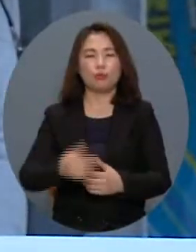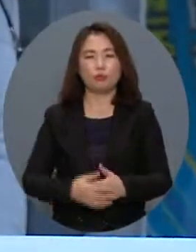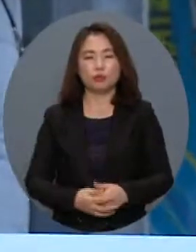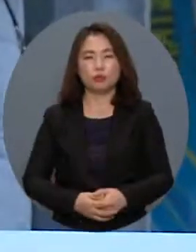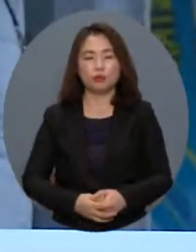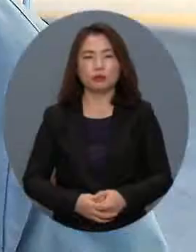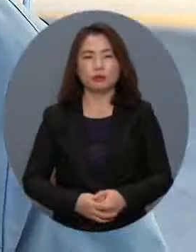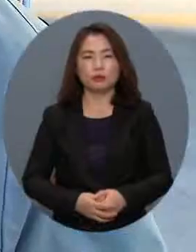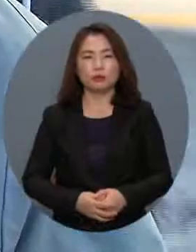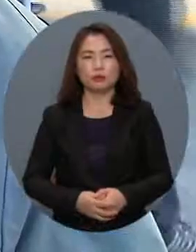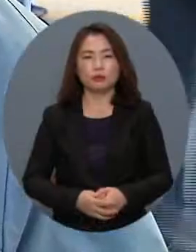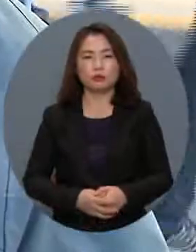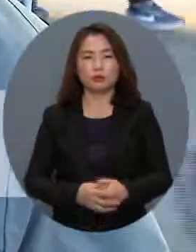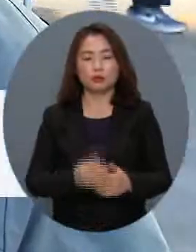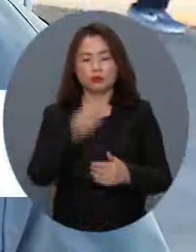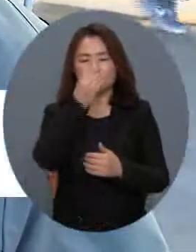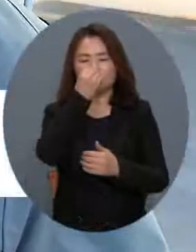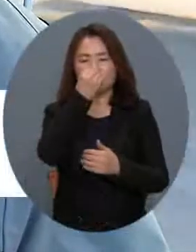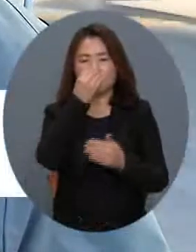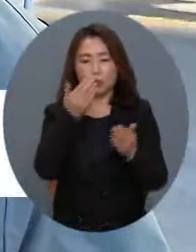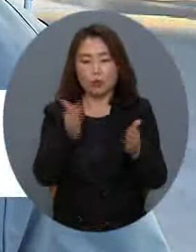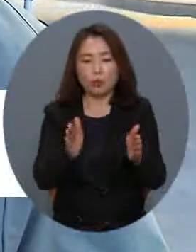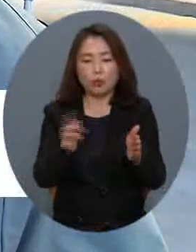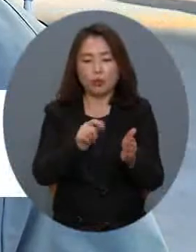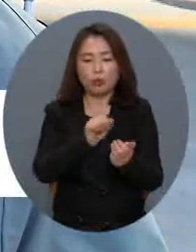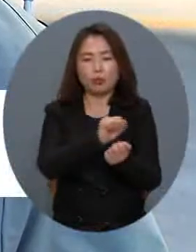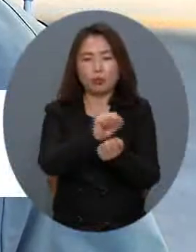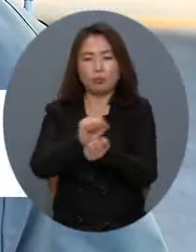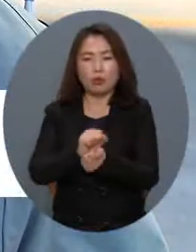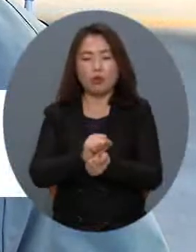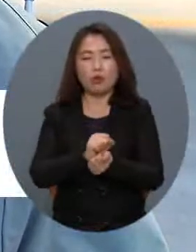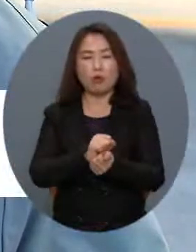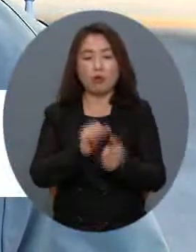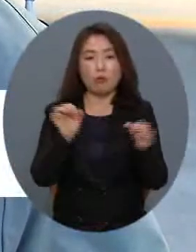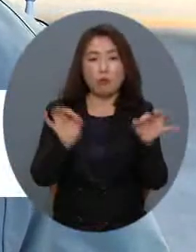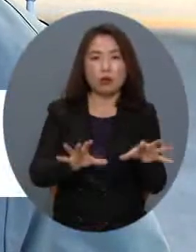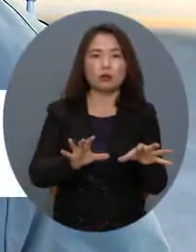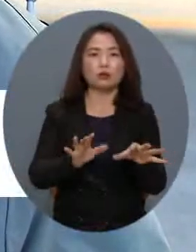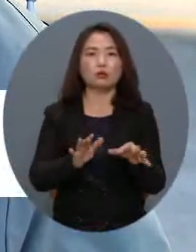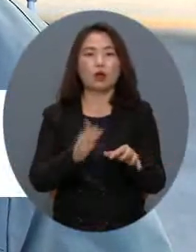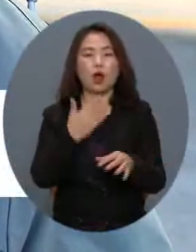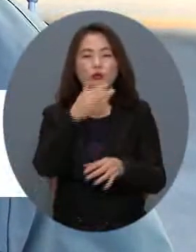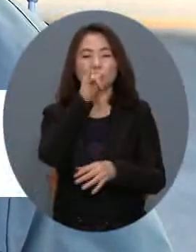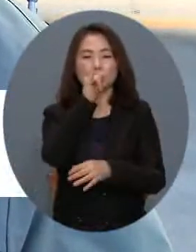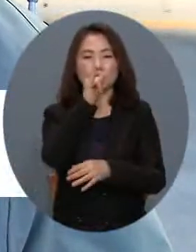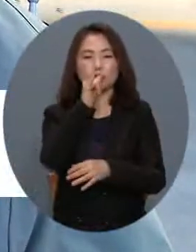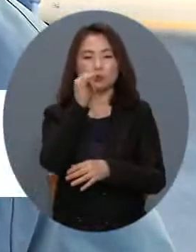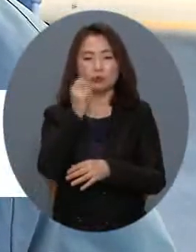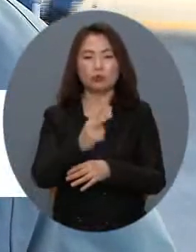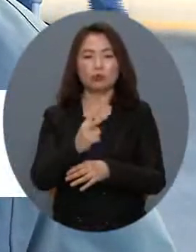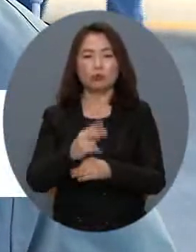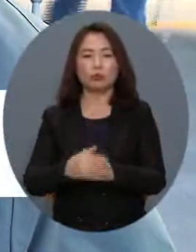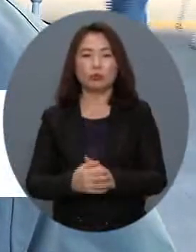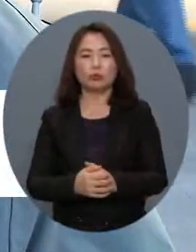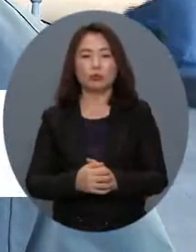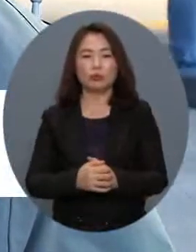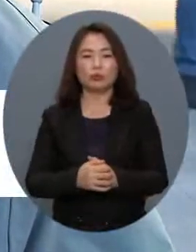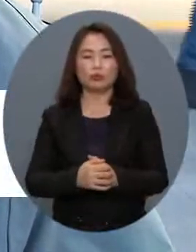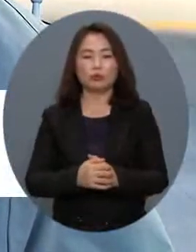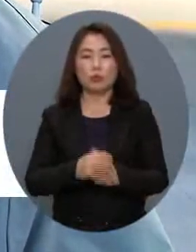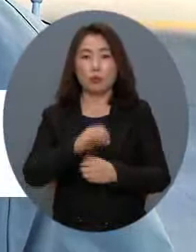겁니다. 지금 밀집된 공간에서 오히려 감염성이 높은 질환이고 그렇다고 보면은